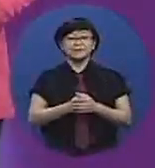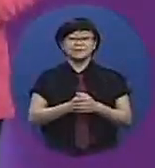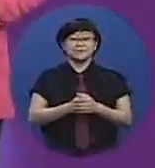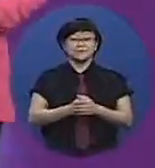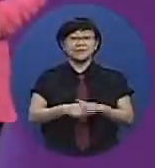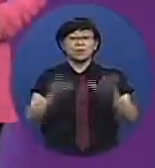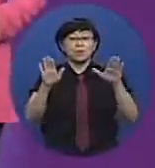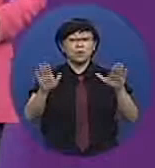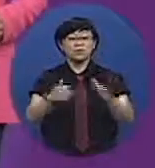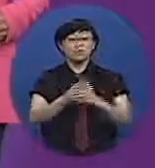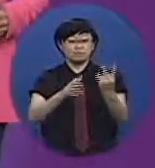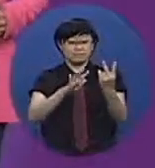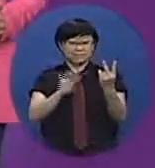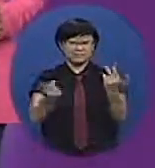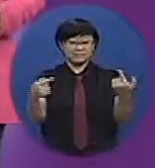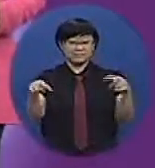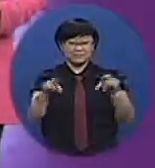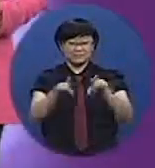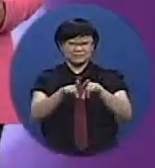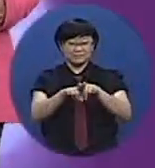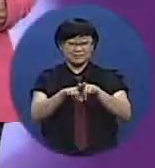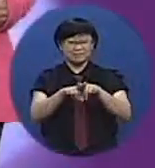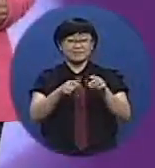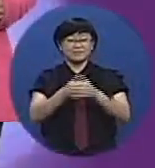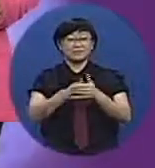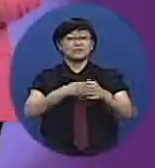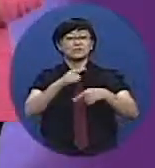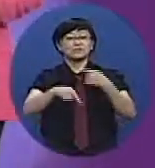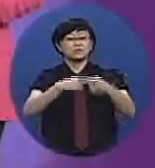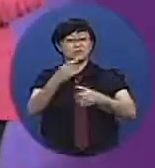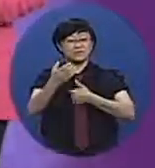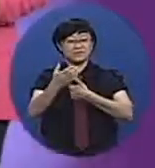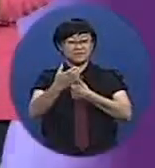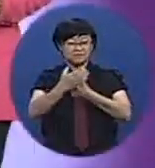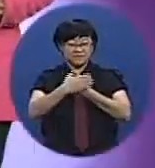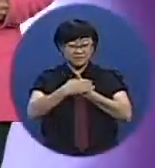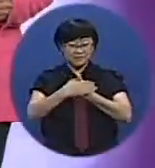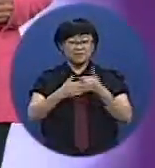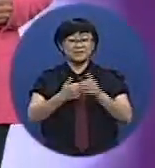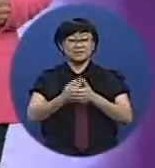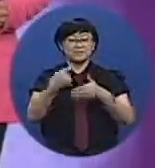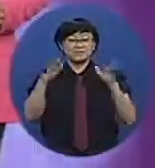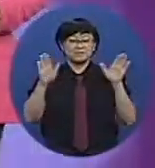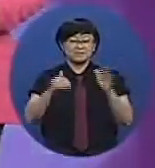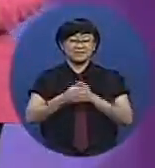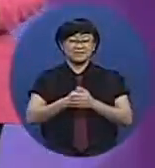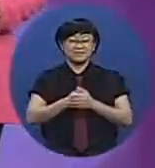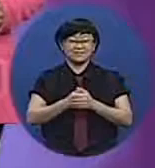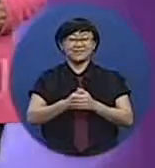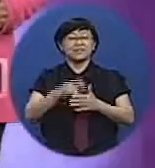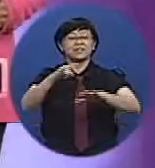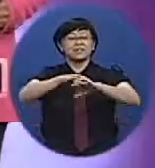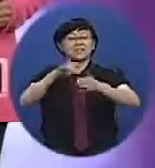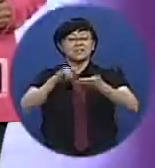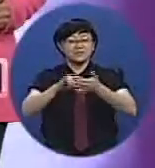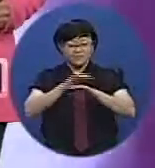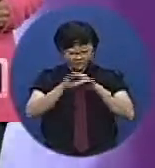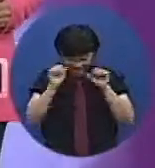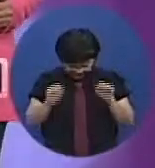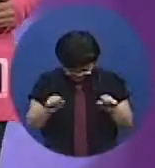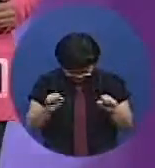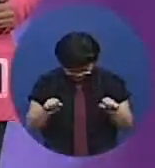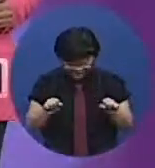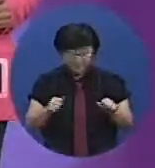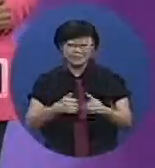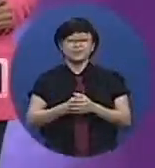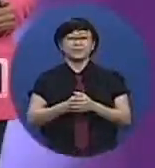안녕하세요. 그리고 오늘도 역시 저희와 함께 수고해 주실 수화계의 천사죠. 한현심